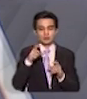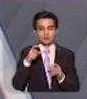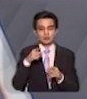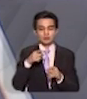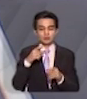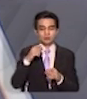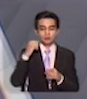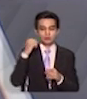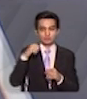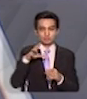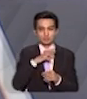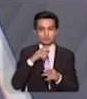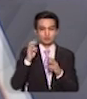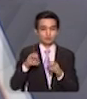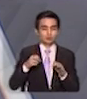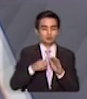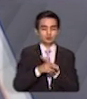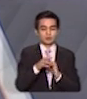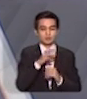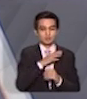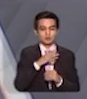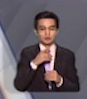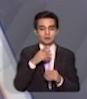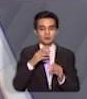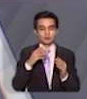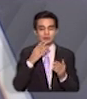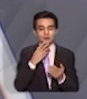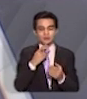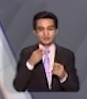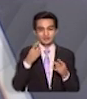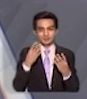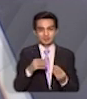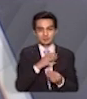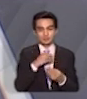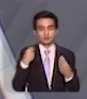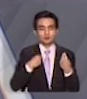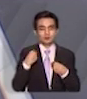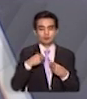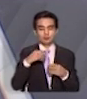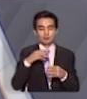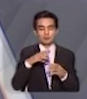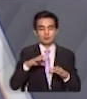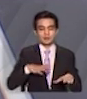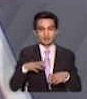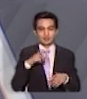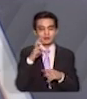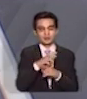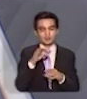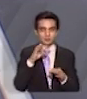тастай қашқан Ильяскар дәл сол күні барахолкаға киім алуға кеткенін айтады. Ал осы көлік апатынан аман қалған актриса